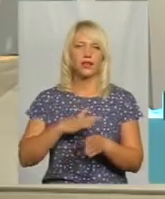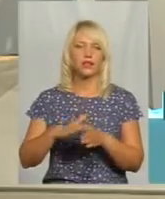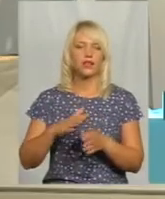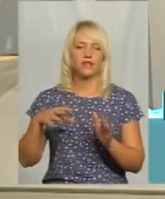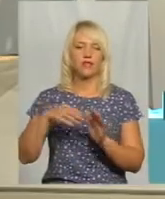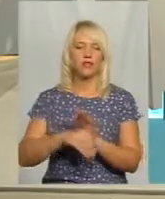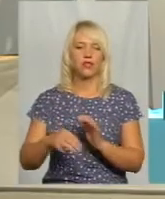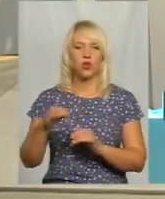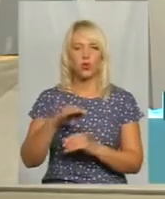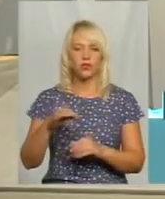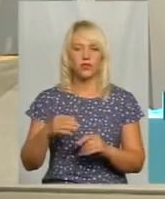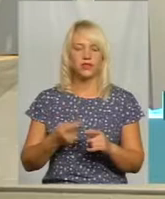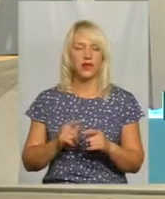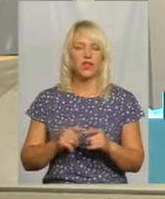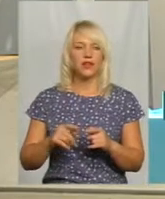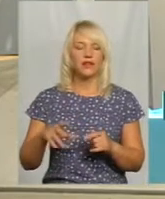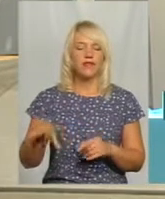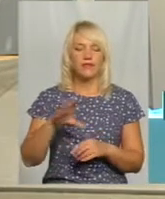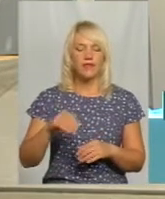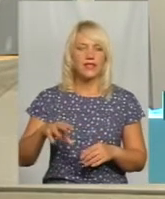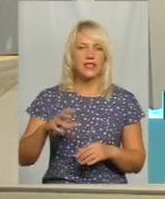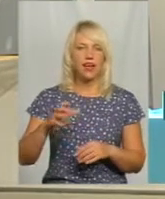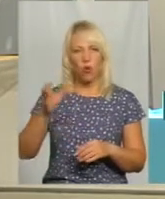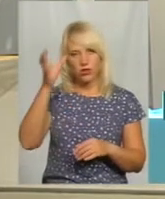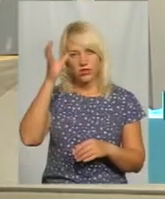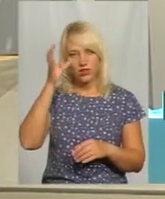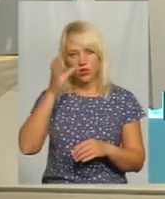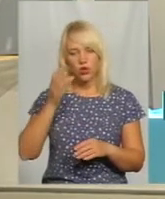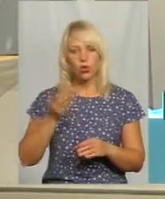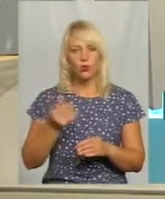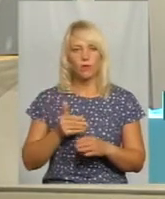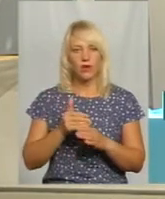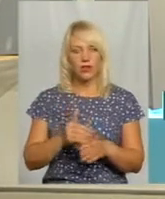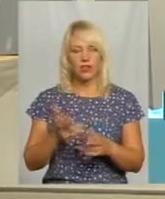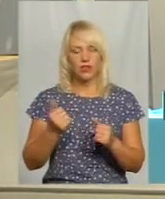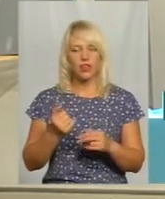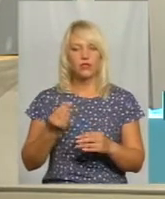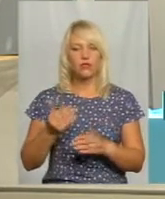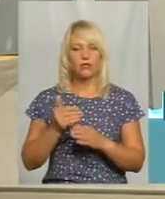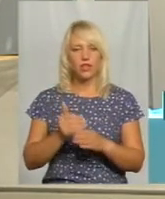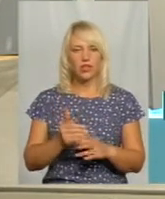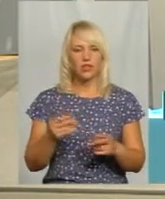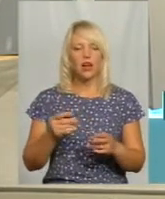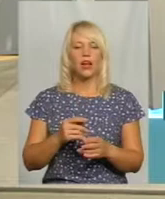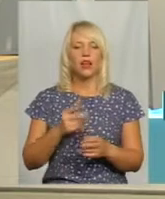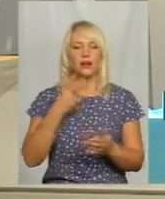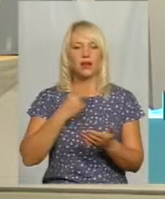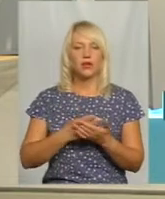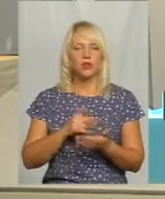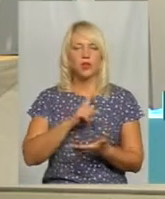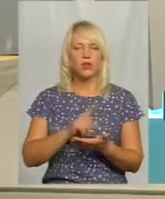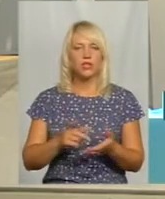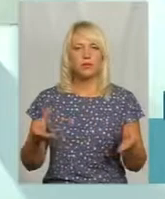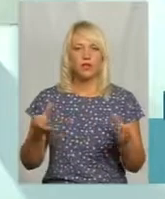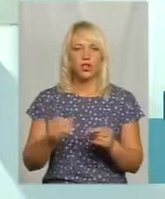от всієї цієї освітньої субвенції. Звичайно, так, субвенція передбачає обов'язкове співфінансування і ще